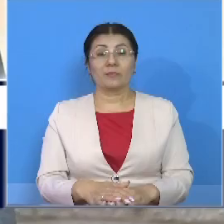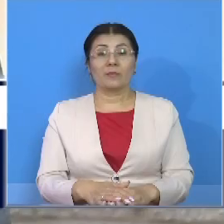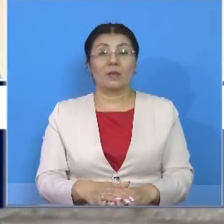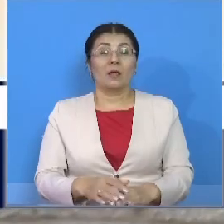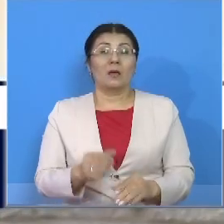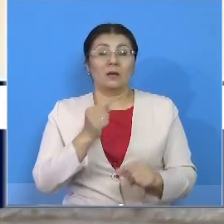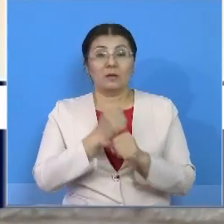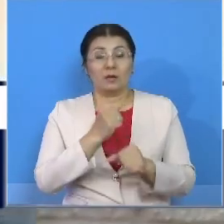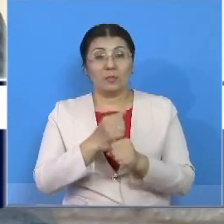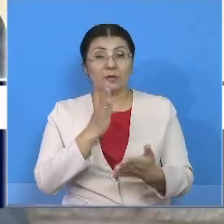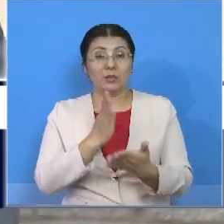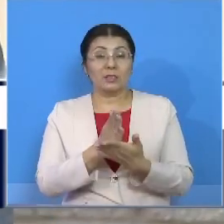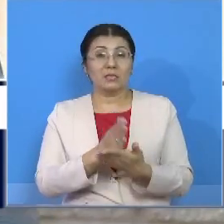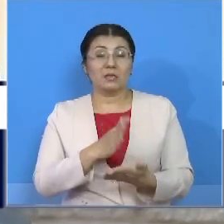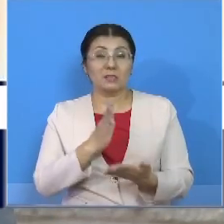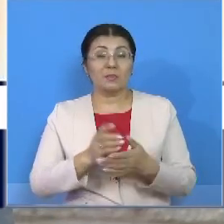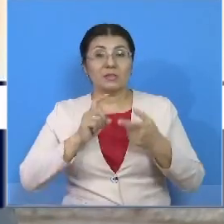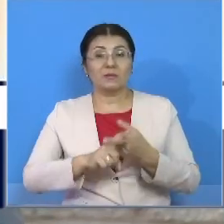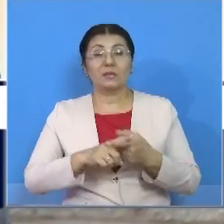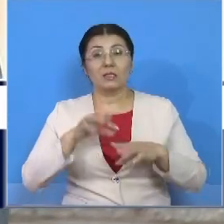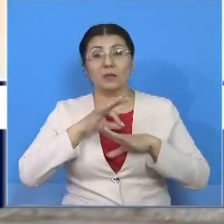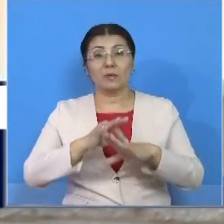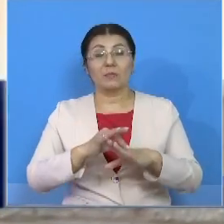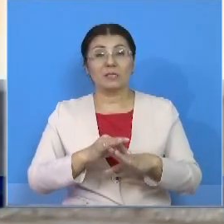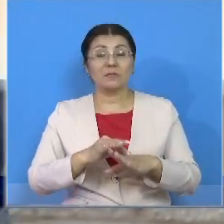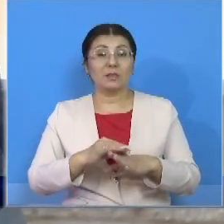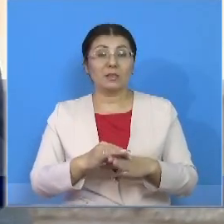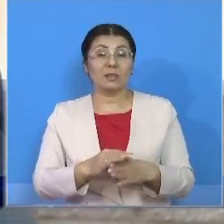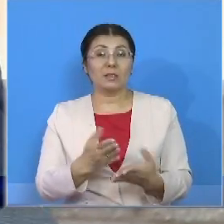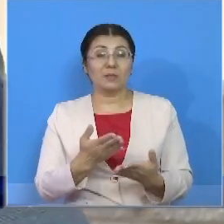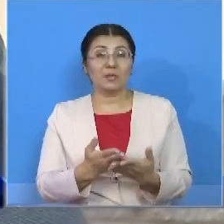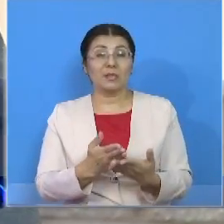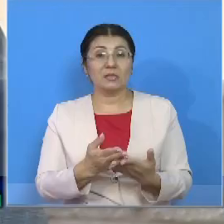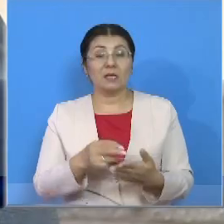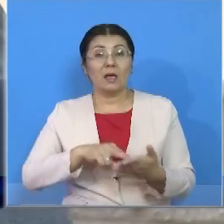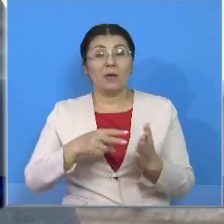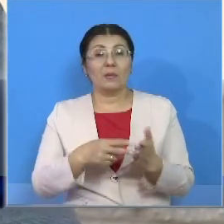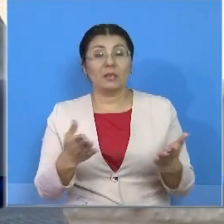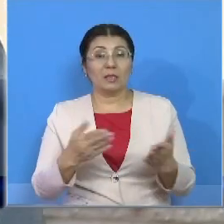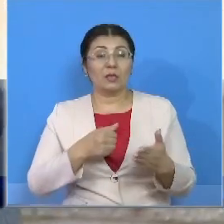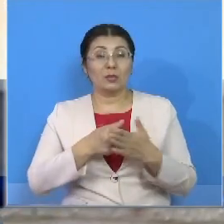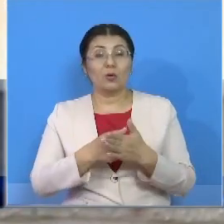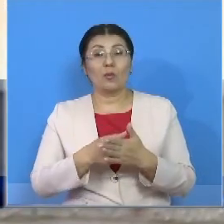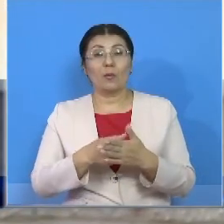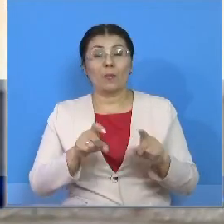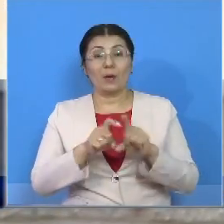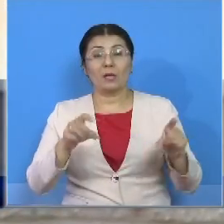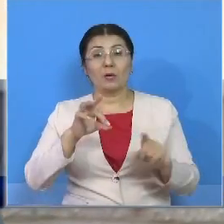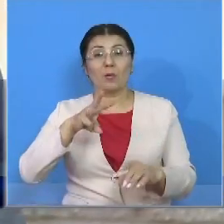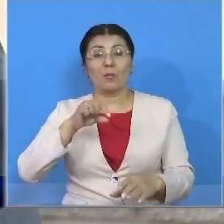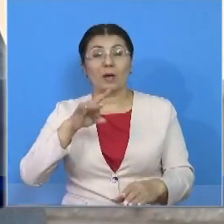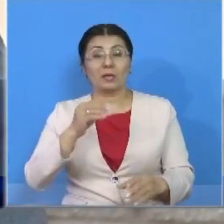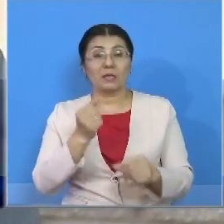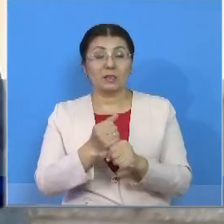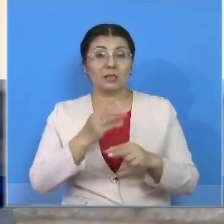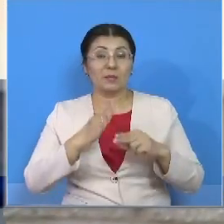Да, работы намечены, есть некоторые моменты, связанные с проведенными инженерными сетями. Однако есть план, который поделен до магазина «О-Маркет». Его уже сделали.